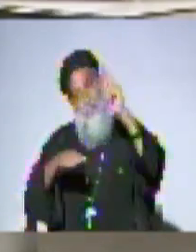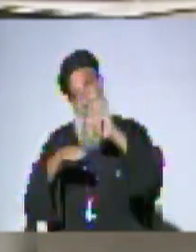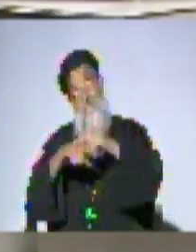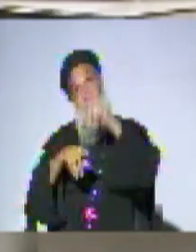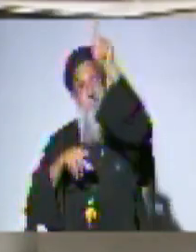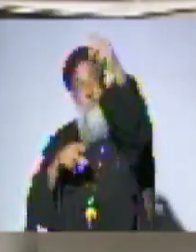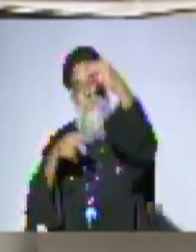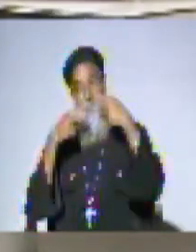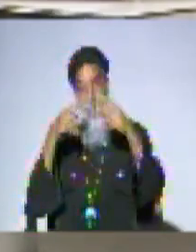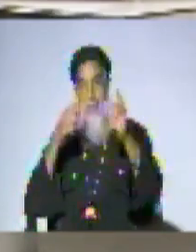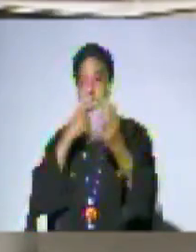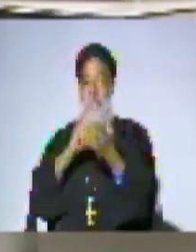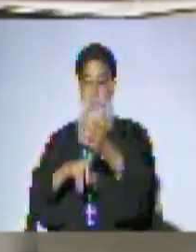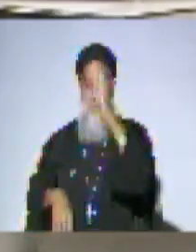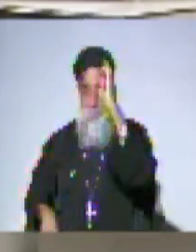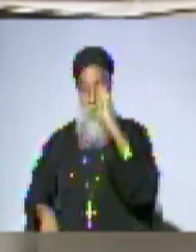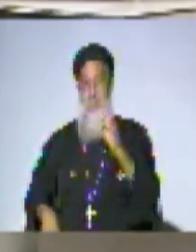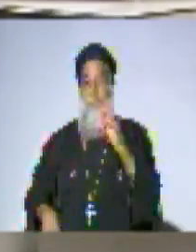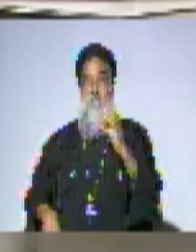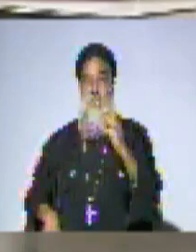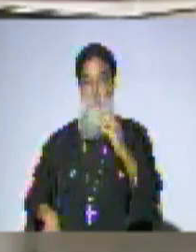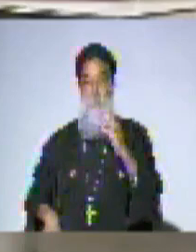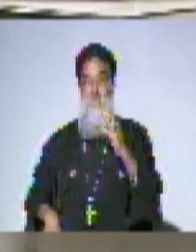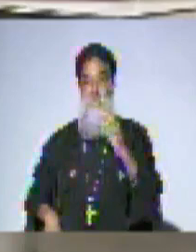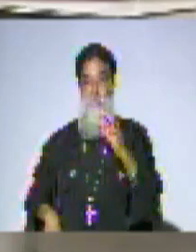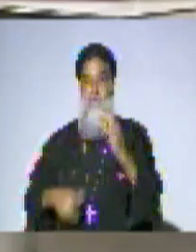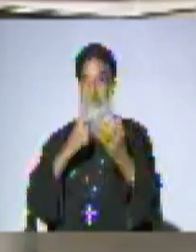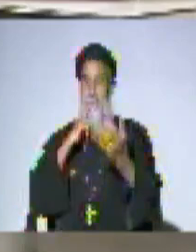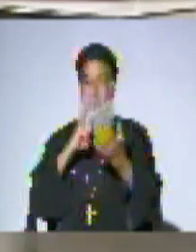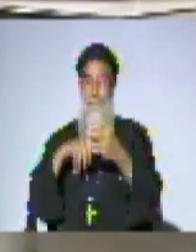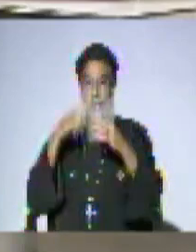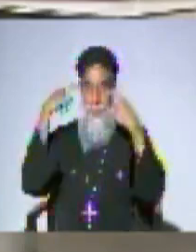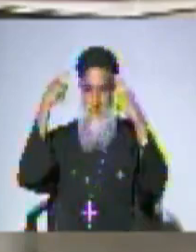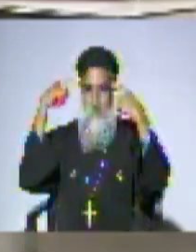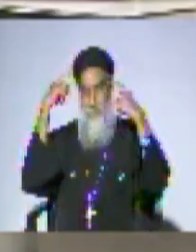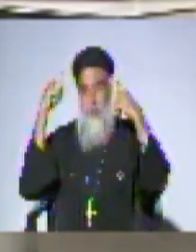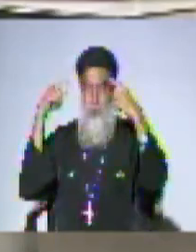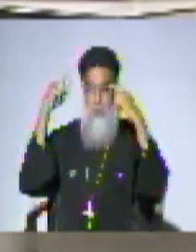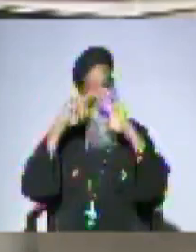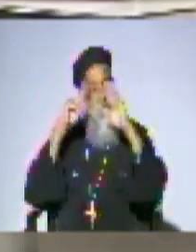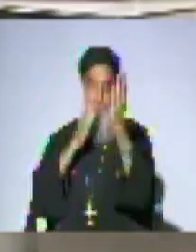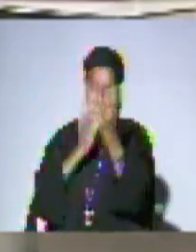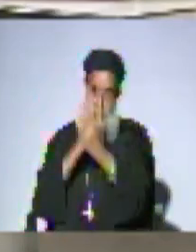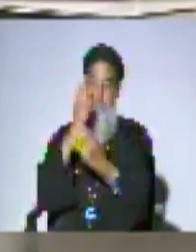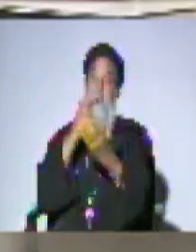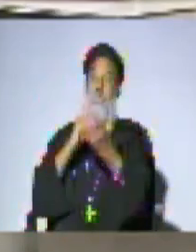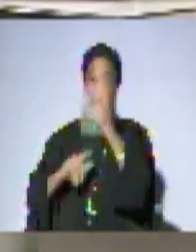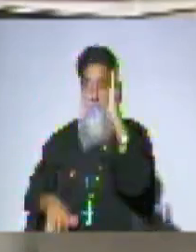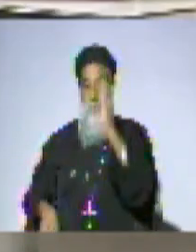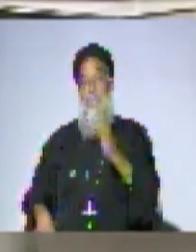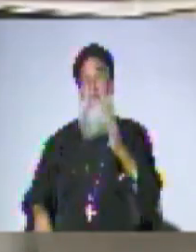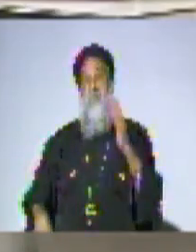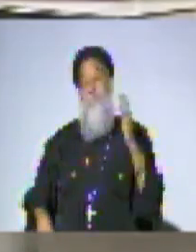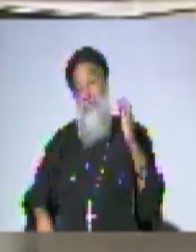ربنا استجابة حقيقية مش استجابة وهمية. يعني